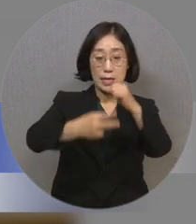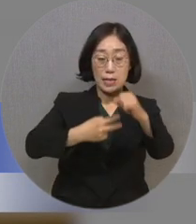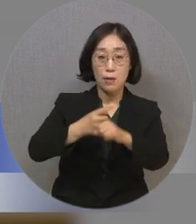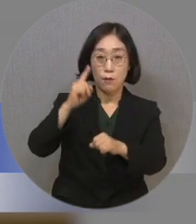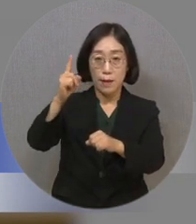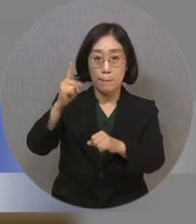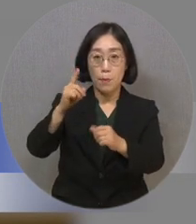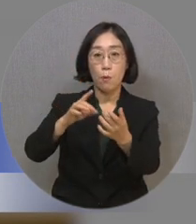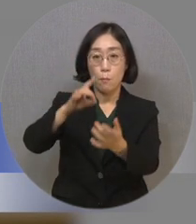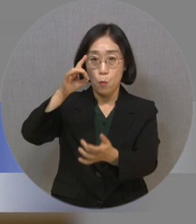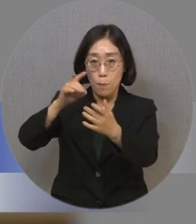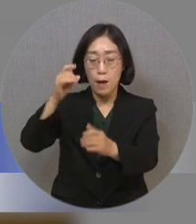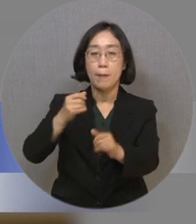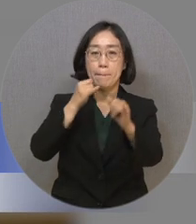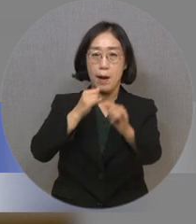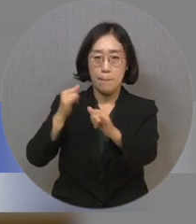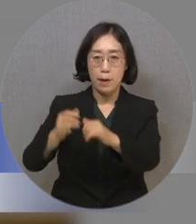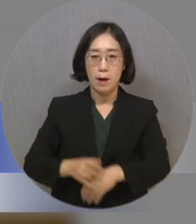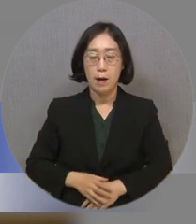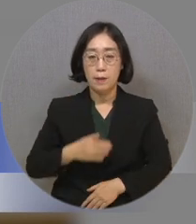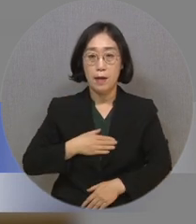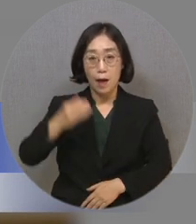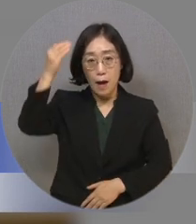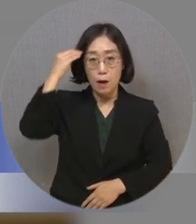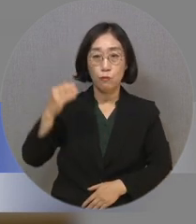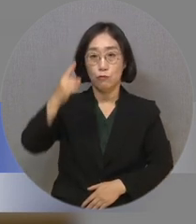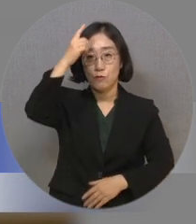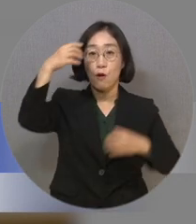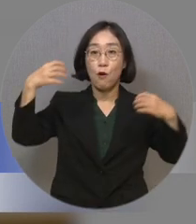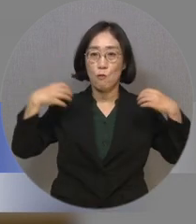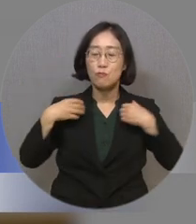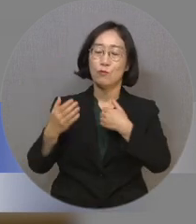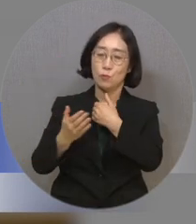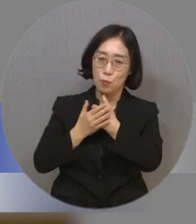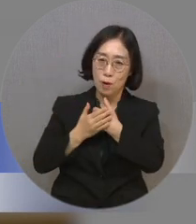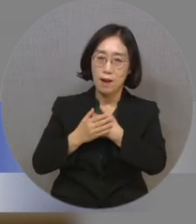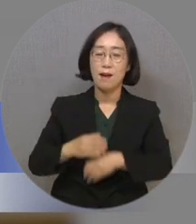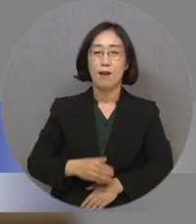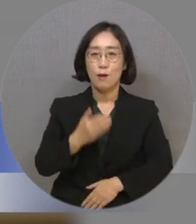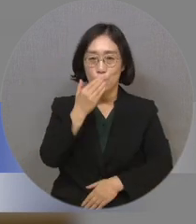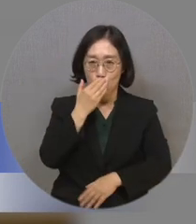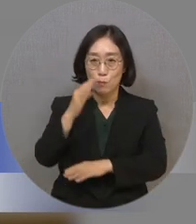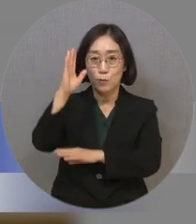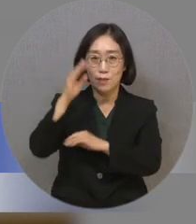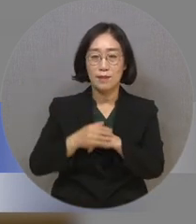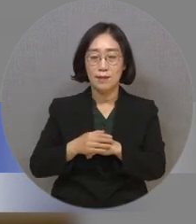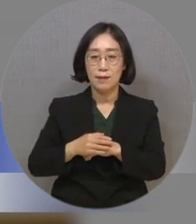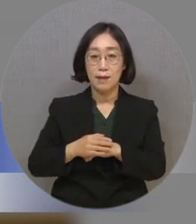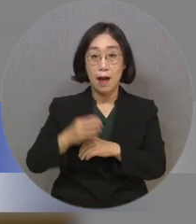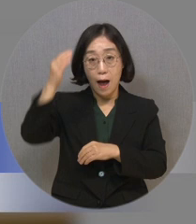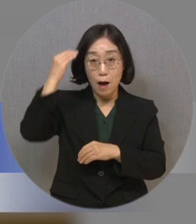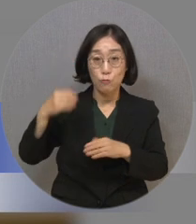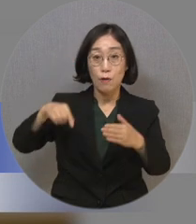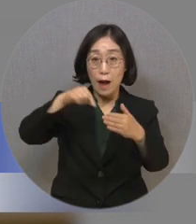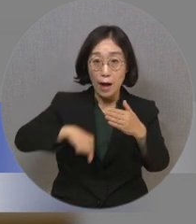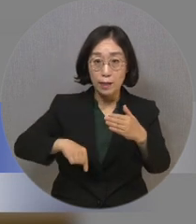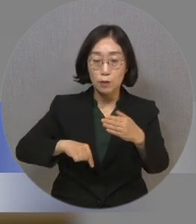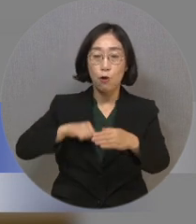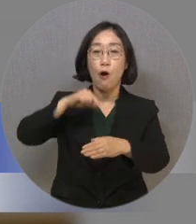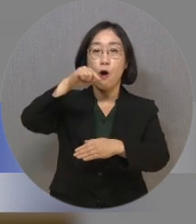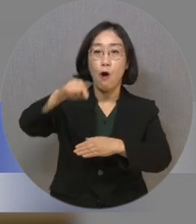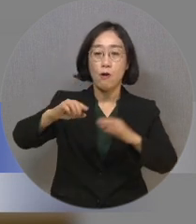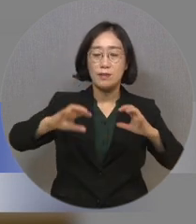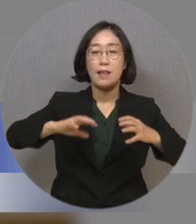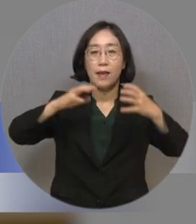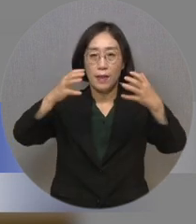시상합니다 정회장은 대한민국 정부의 지원 덕분이라며 앞으로 대한민국을 넘어 아시아 지역에 장애인